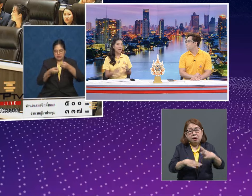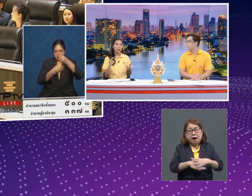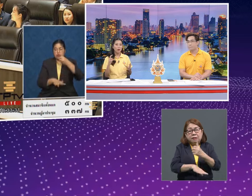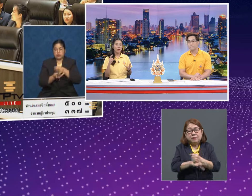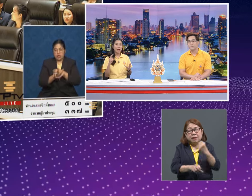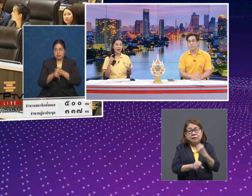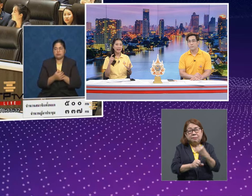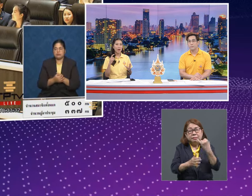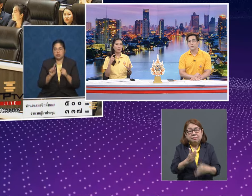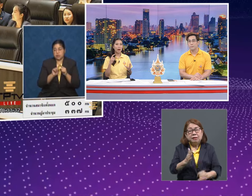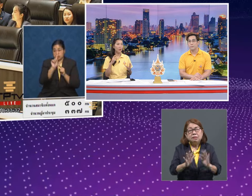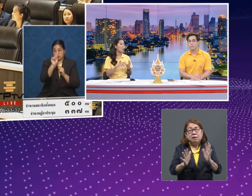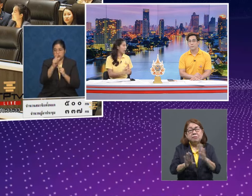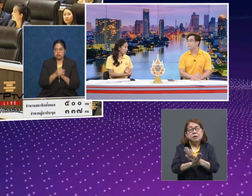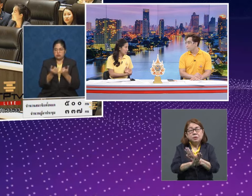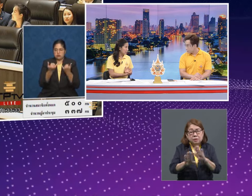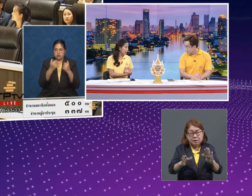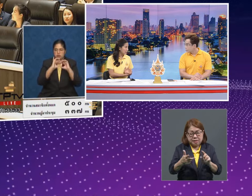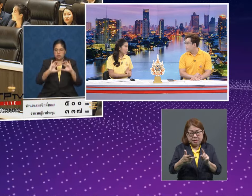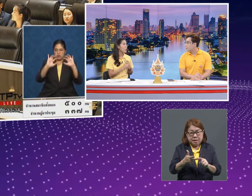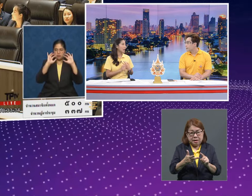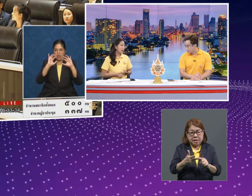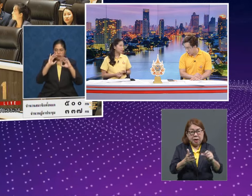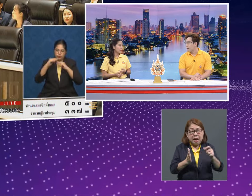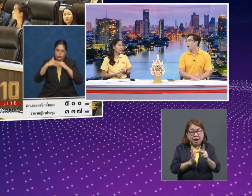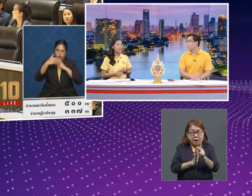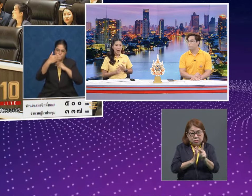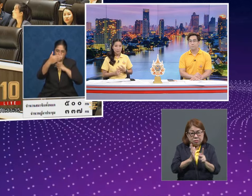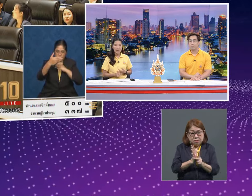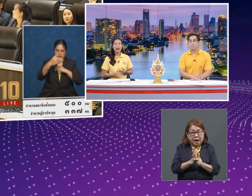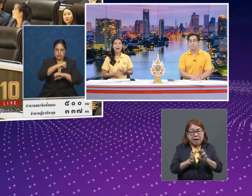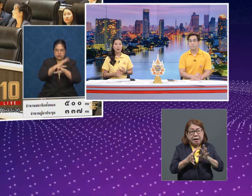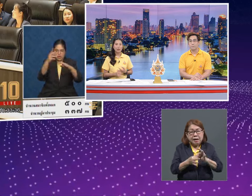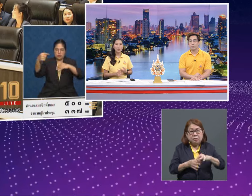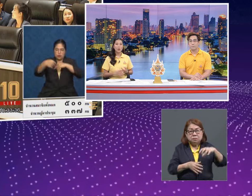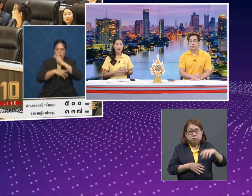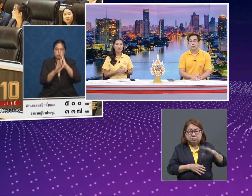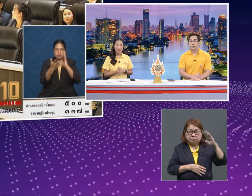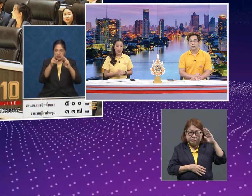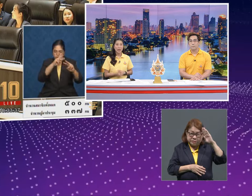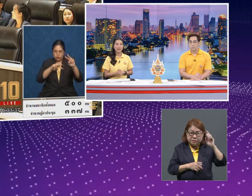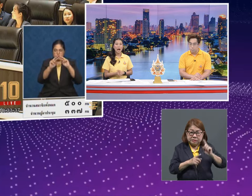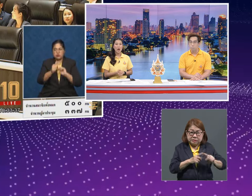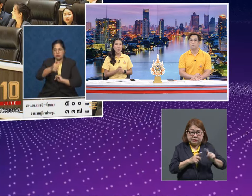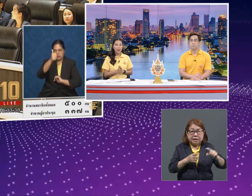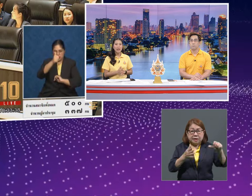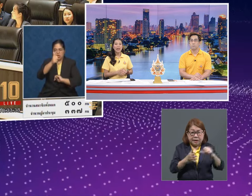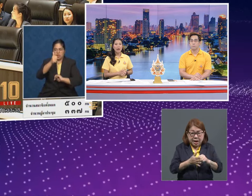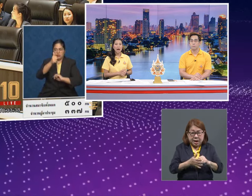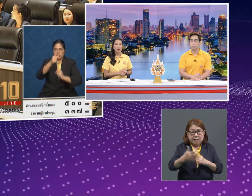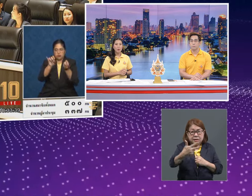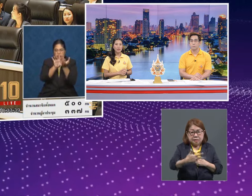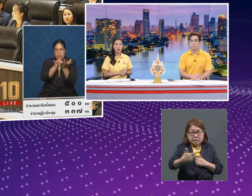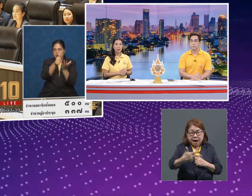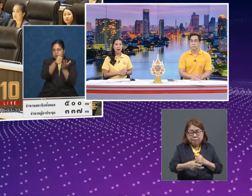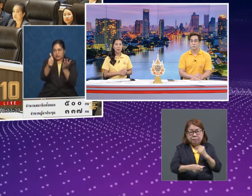นะแล้วก็เรื่องการแก้กฎหมายของกองทัพที่เกี่ยวกับการปฏิรูปกองทัพ ใช่ครับ 3เรื่องหลักๆเหล่านี้ตกลงแล้วจะยังไงนะคะวันนี้เนี่ยนัก